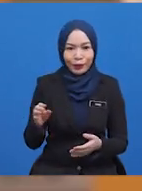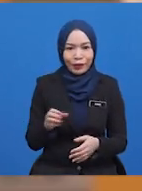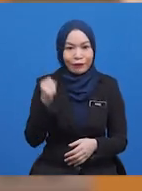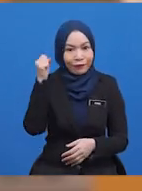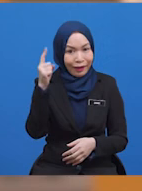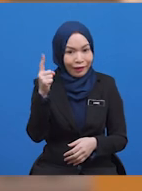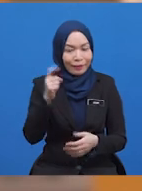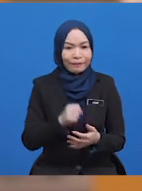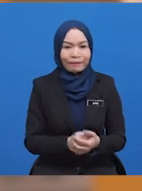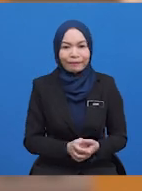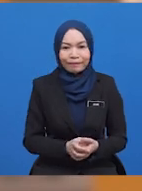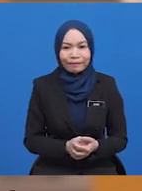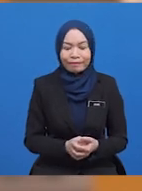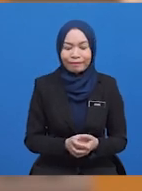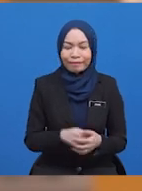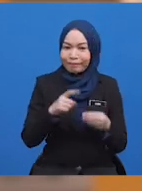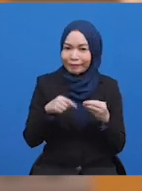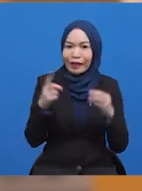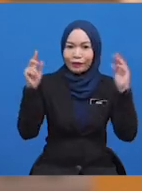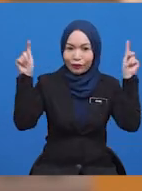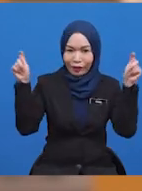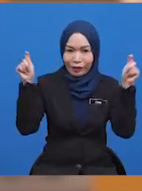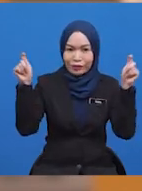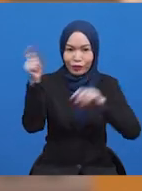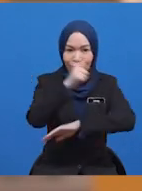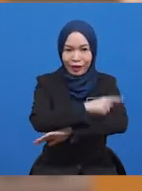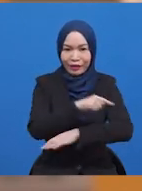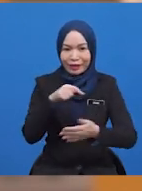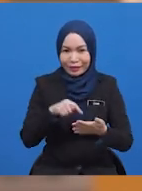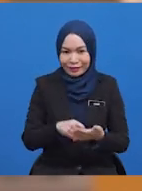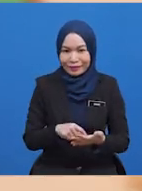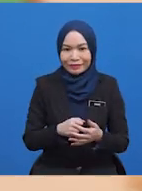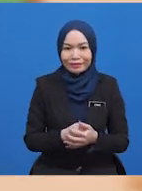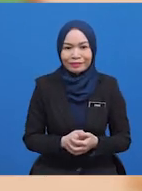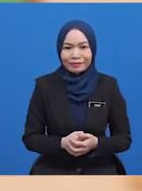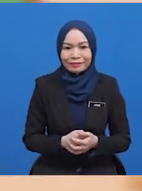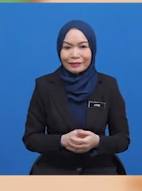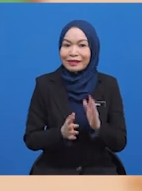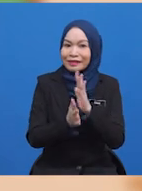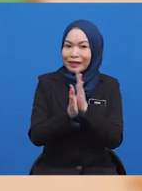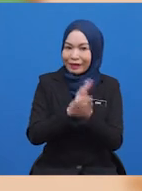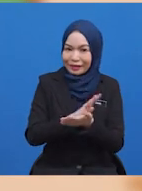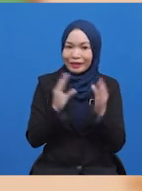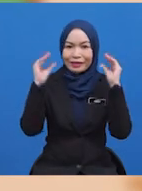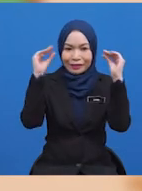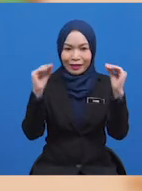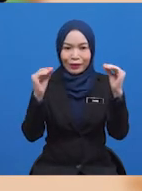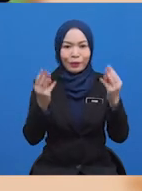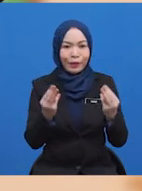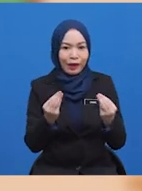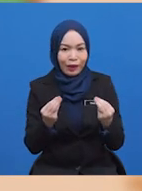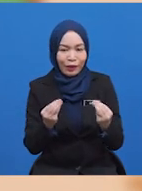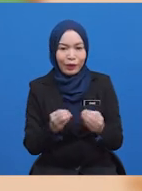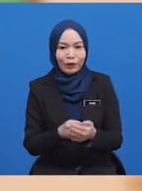secara terperinci tentang topik pembelajaran sebentar tadi oleh itu cego ingin